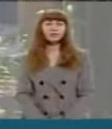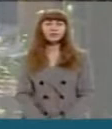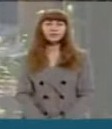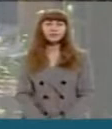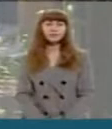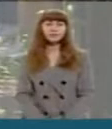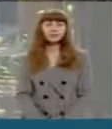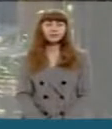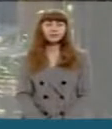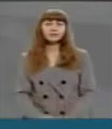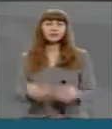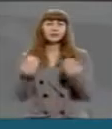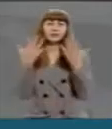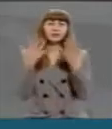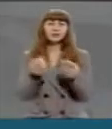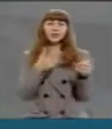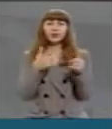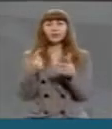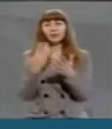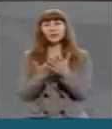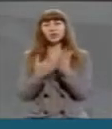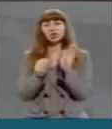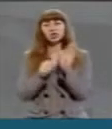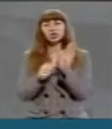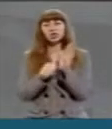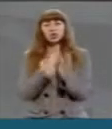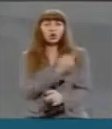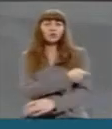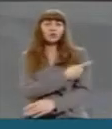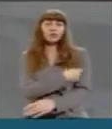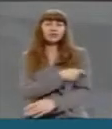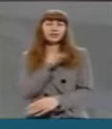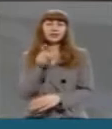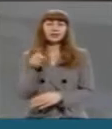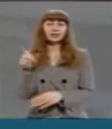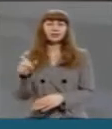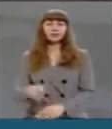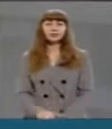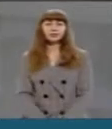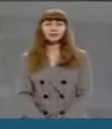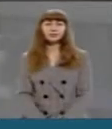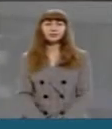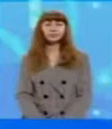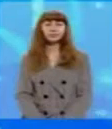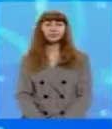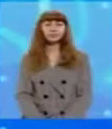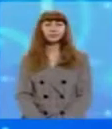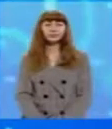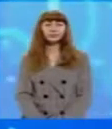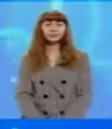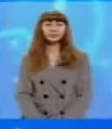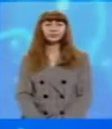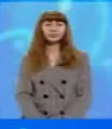көмекке жүгінуге, өз бетінше ем қабылдамауды еске салады. Бауыржан Қасымхан, Бақтияр Жантаев, Қостанай телеарнасы.